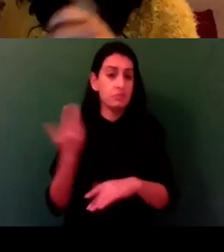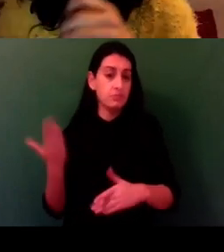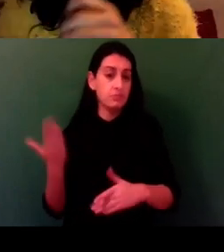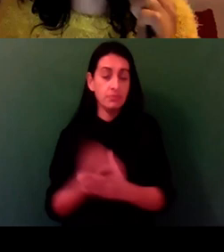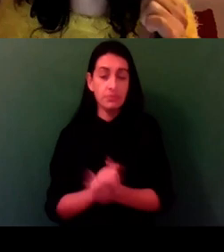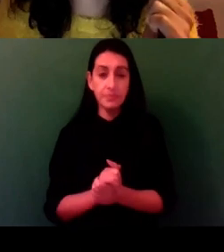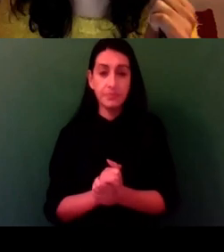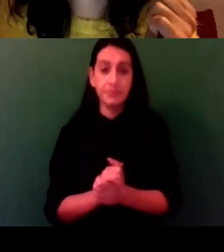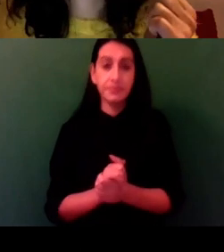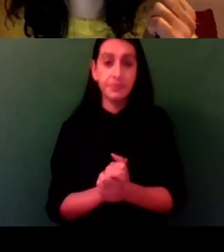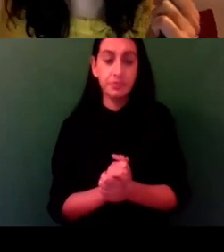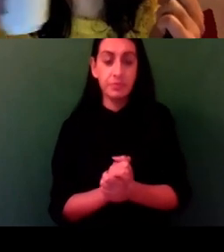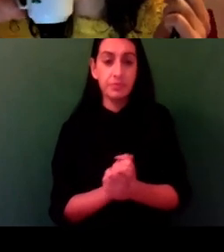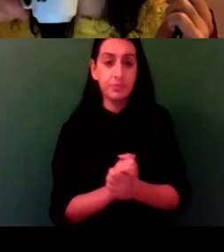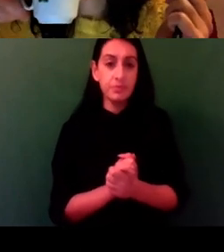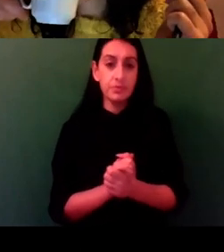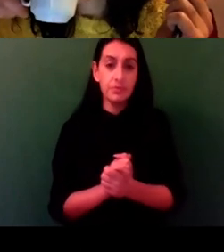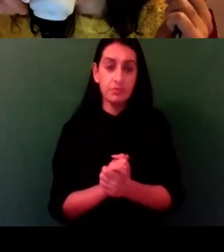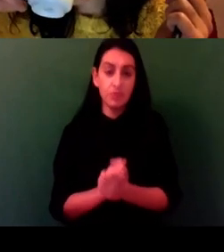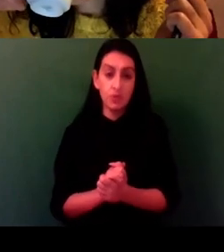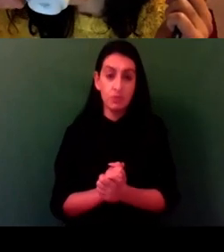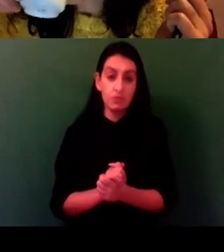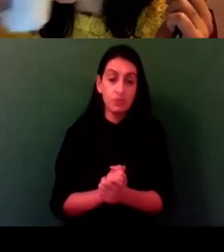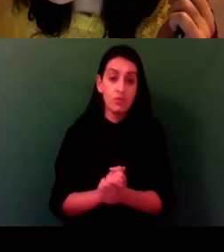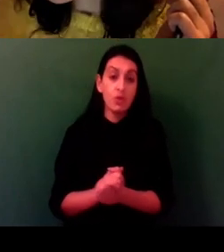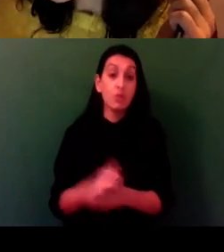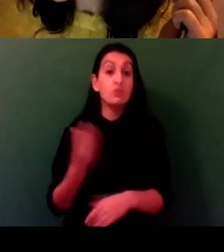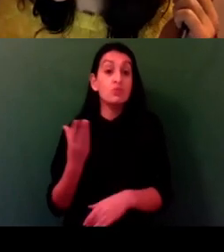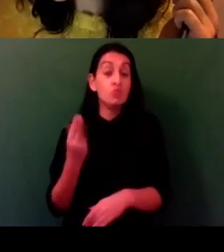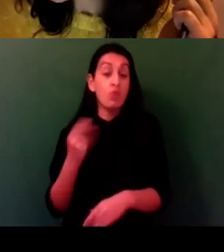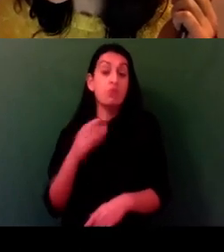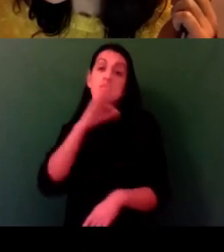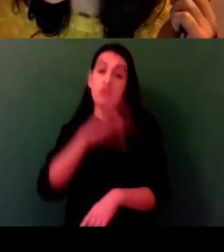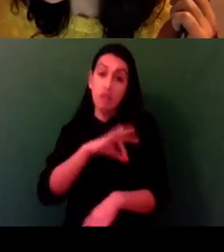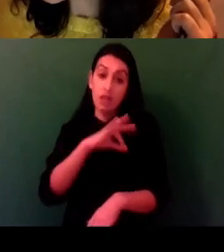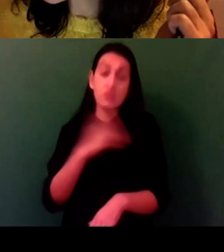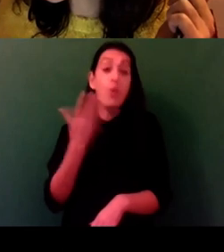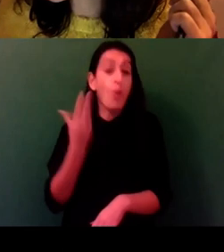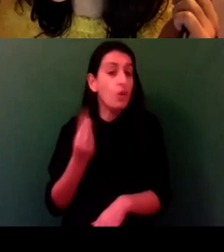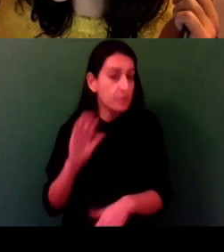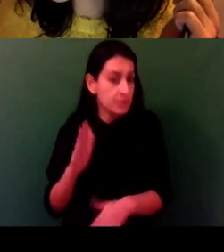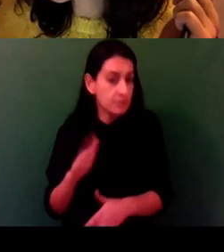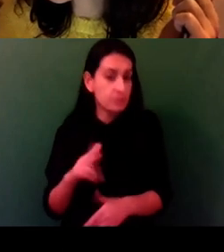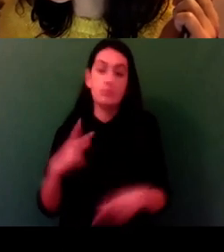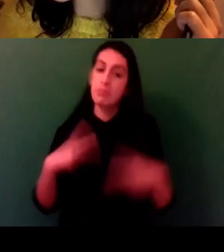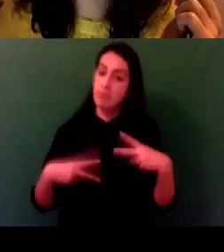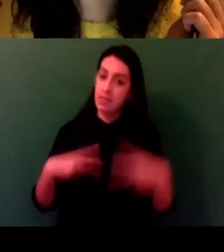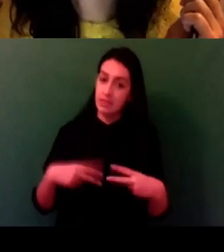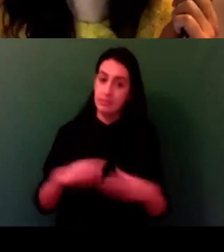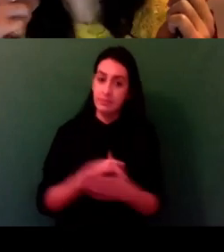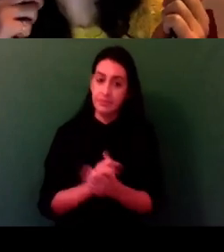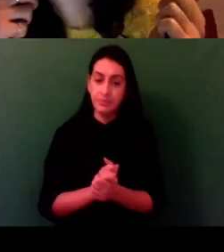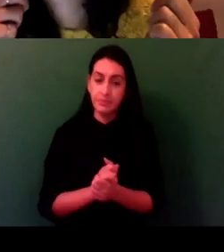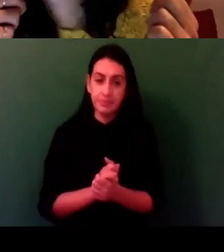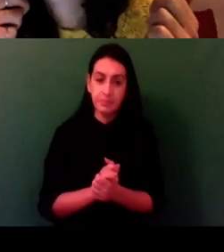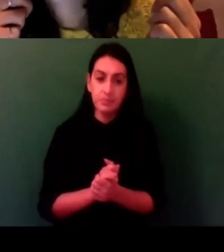Çok da aslında kuvvetli olabiliyor bu araç iyi kullanıldığı zaman. Ve bütün bu farklı